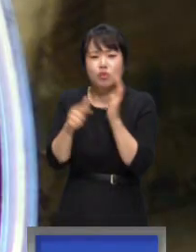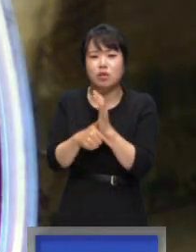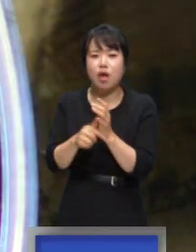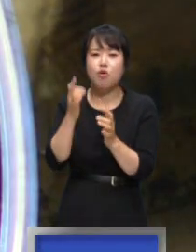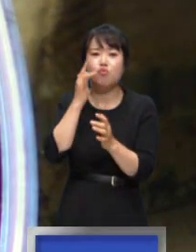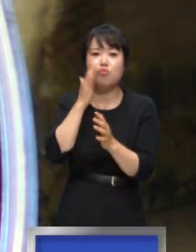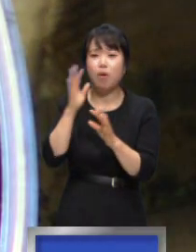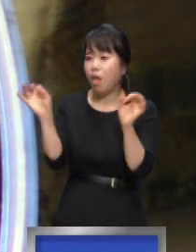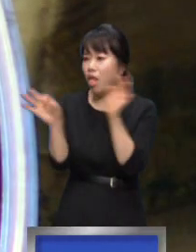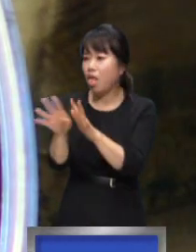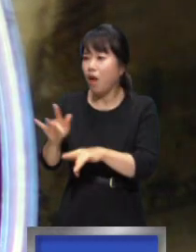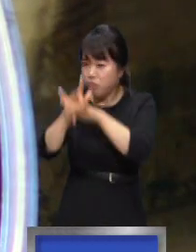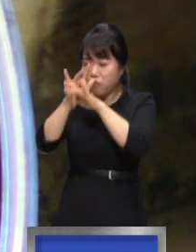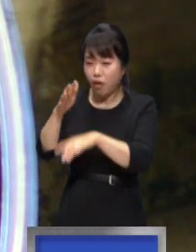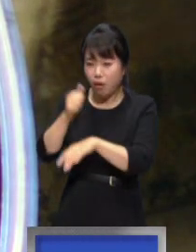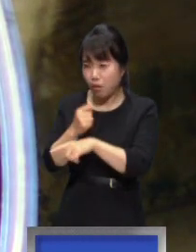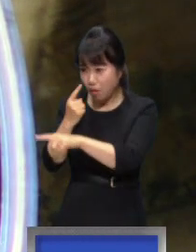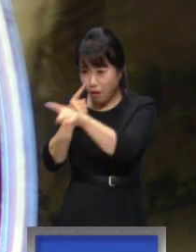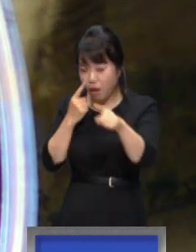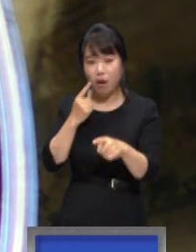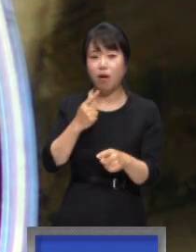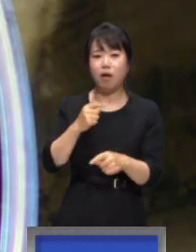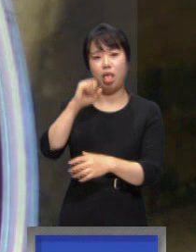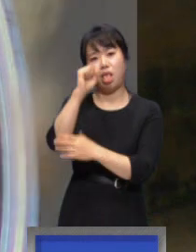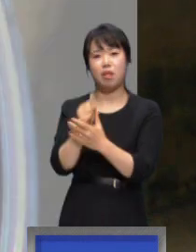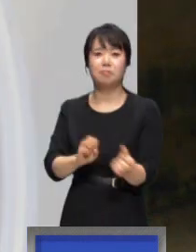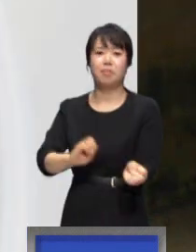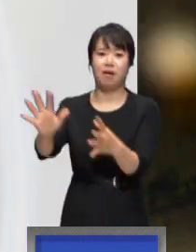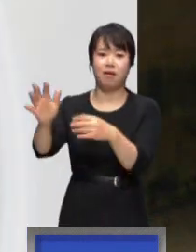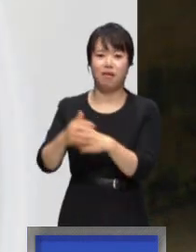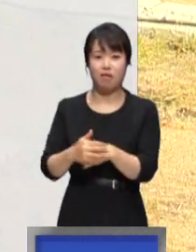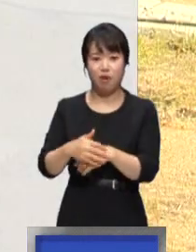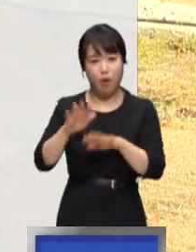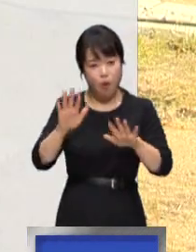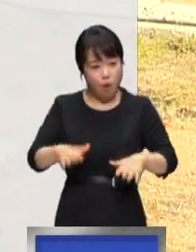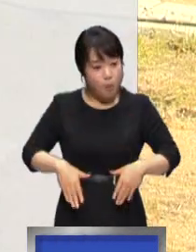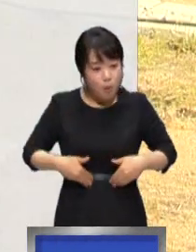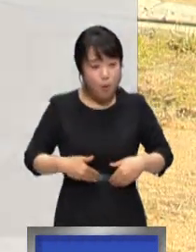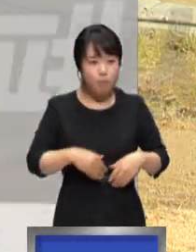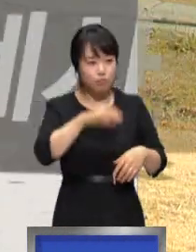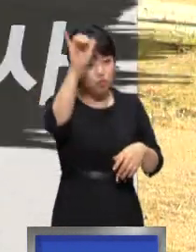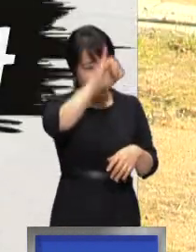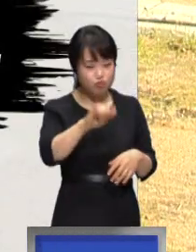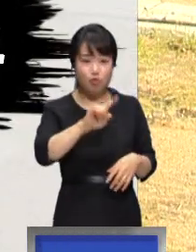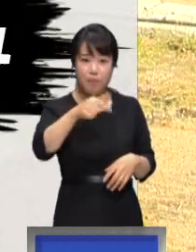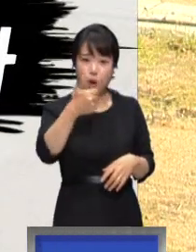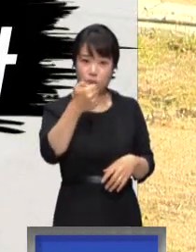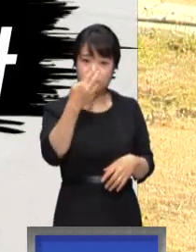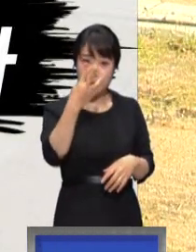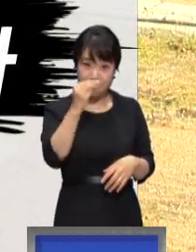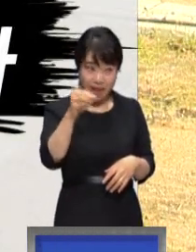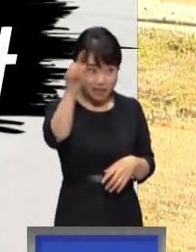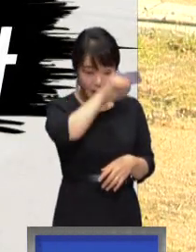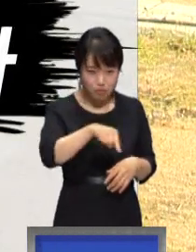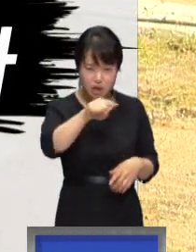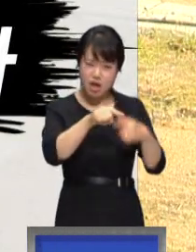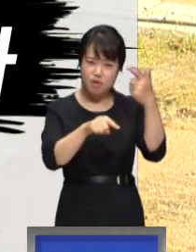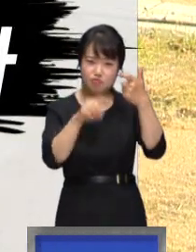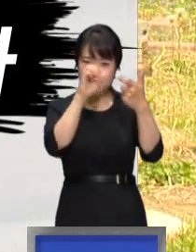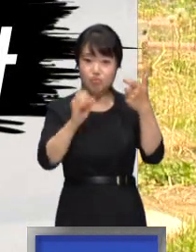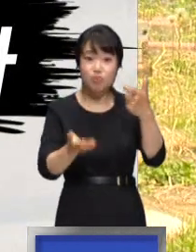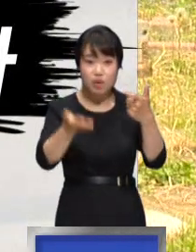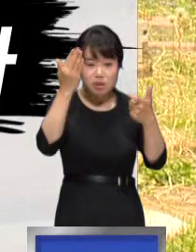사라져 벌통 절반 이상이 버려진 겁니다. 올봄 전국의 벌통 153만여 개 가운데 60%